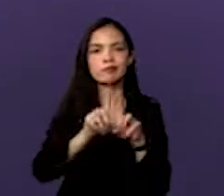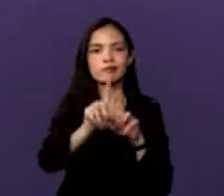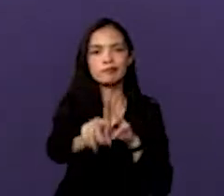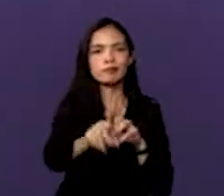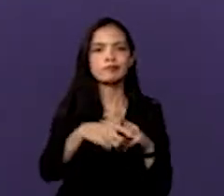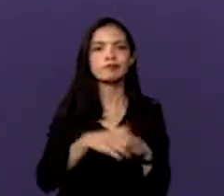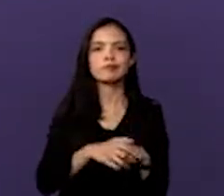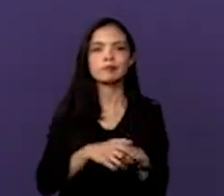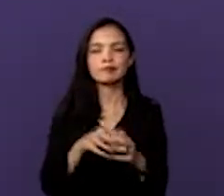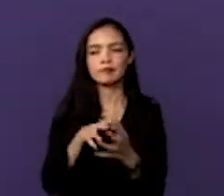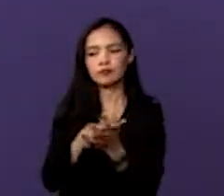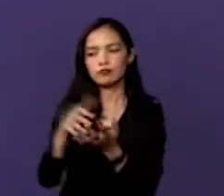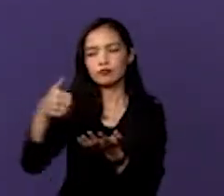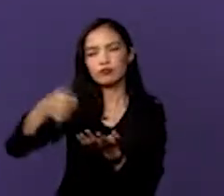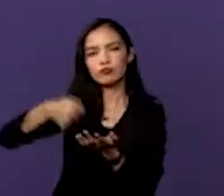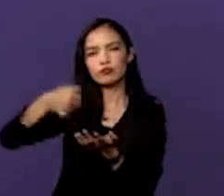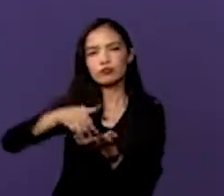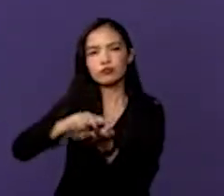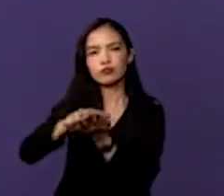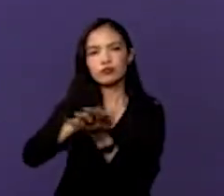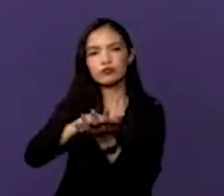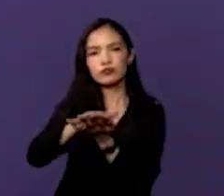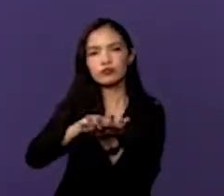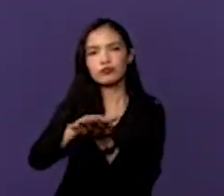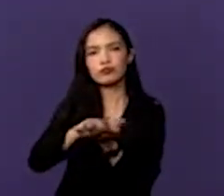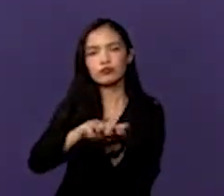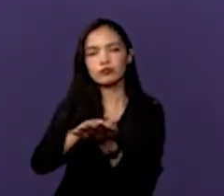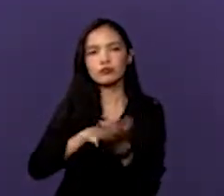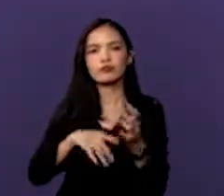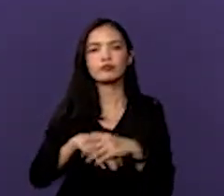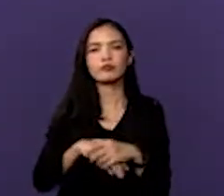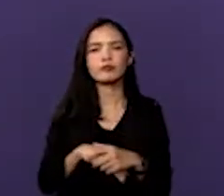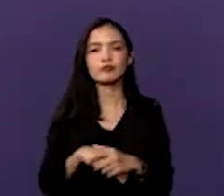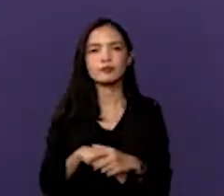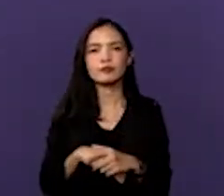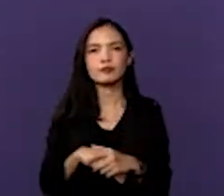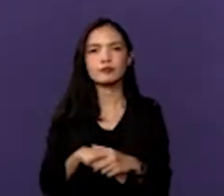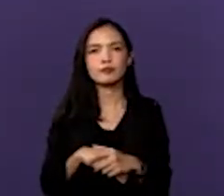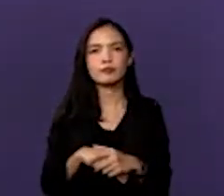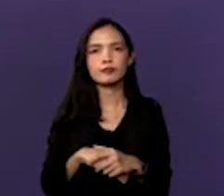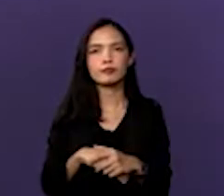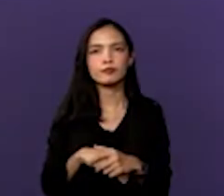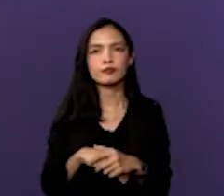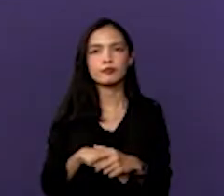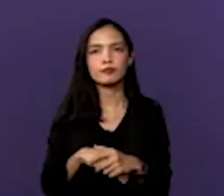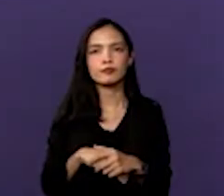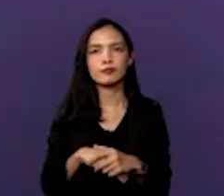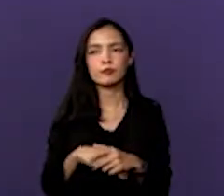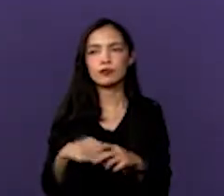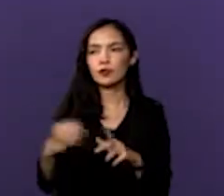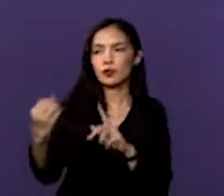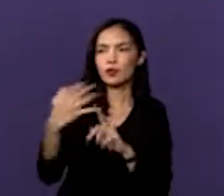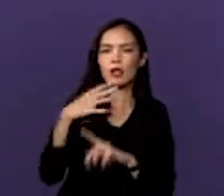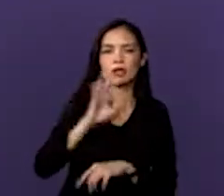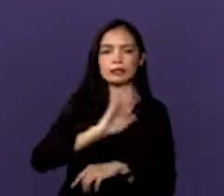jarakmu cuci tangan pakai sabun jangan sampai